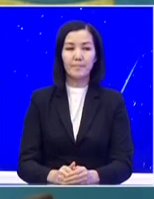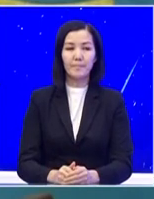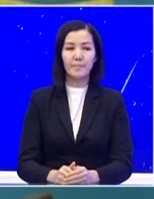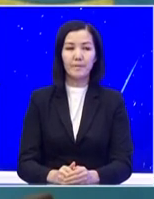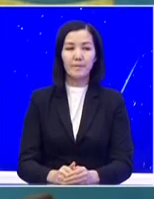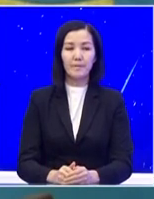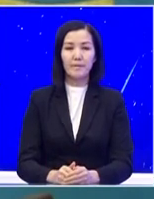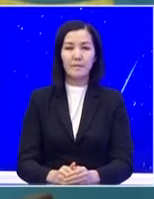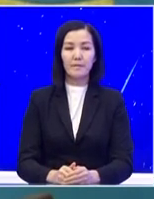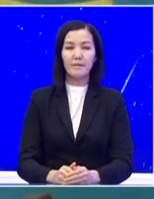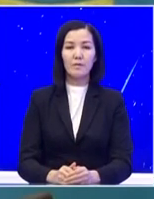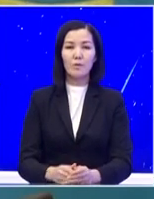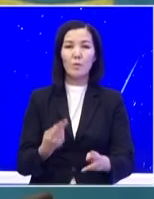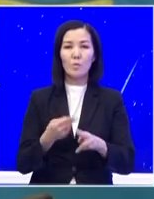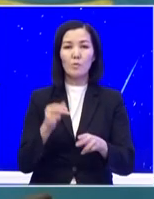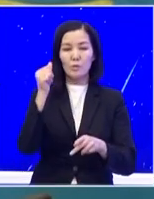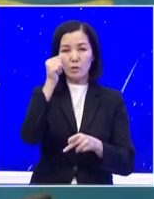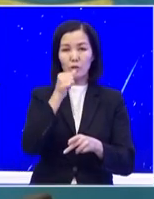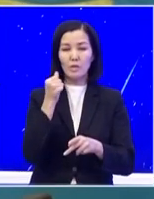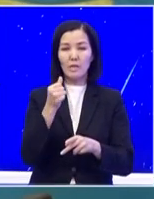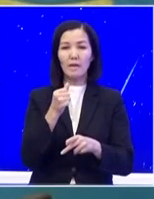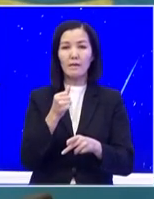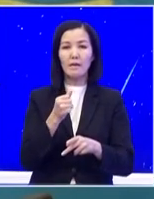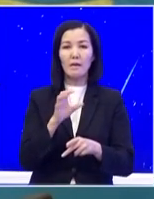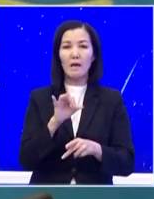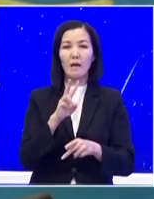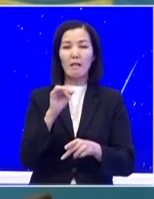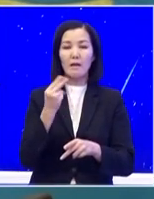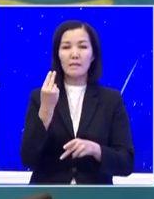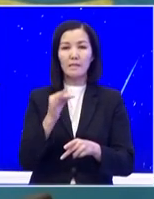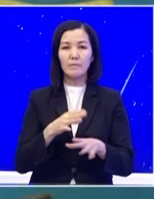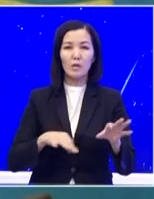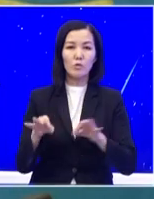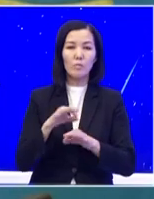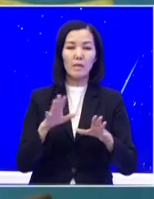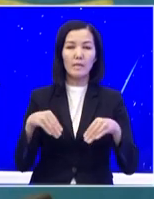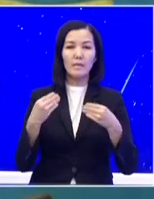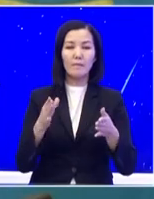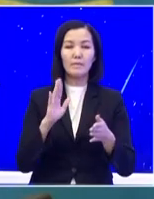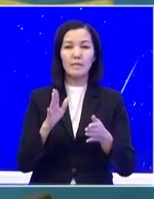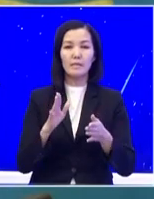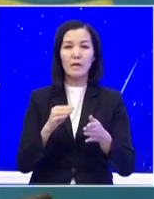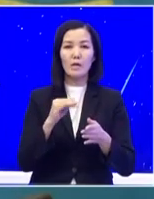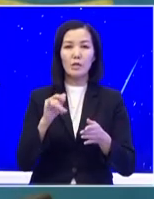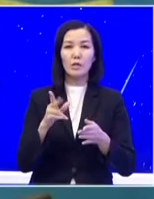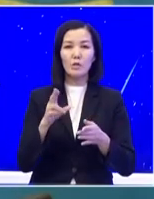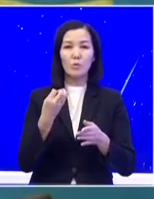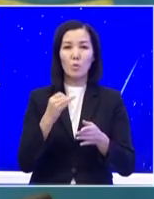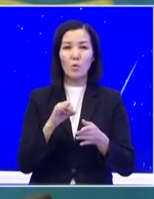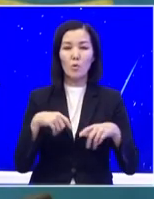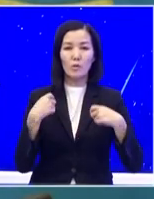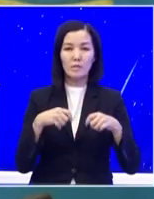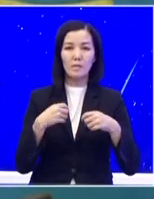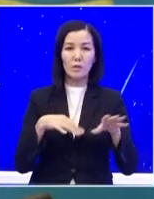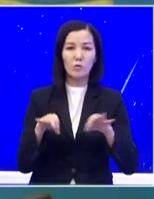что мы сдаем объекты. Биыл біз Алатсем сияқты жобаларды тапсырсақ, келесі кезекте Жетісу қойсында жобаларды